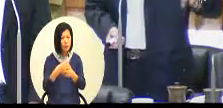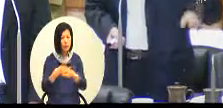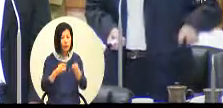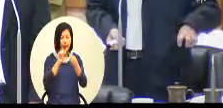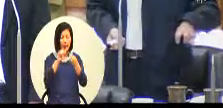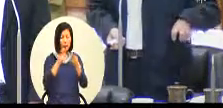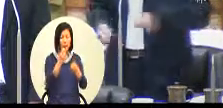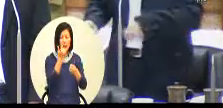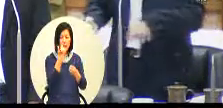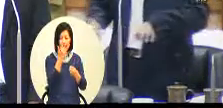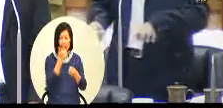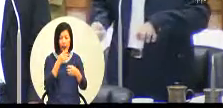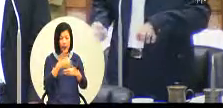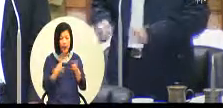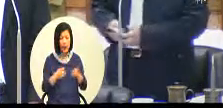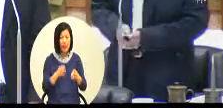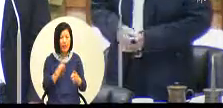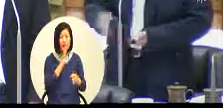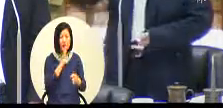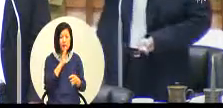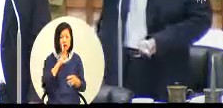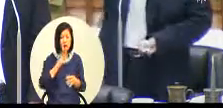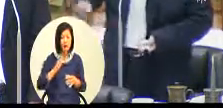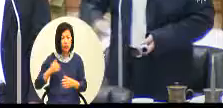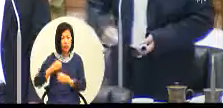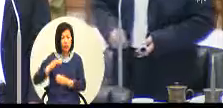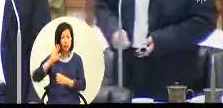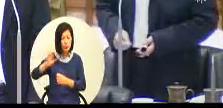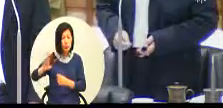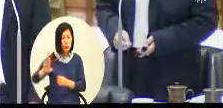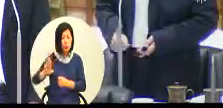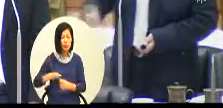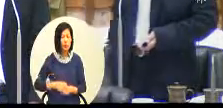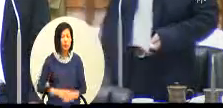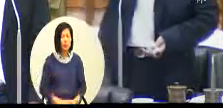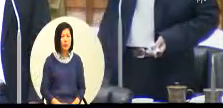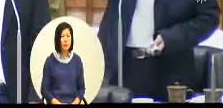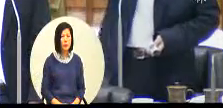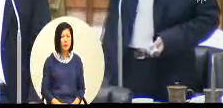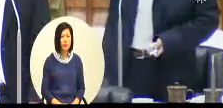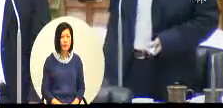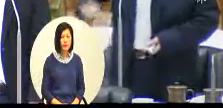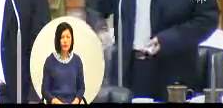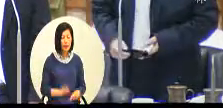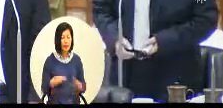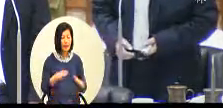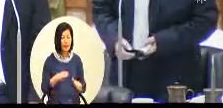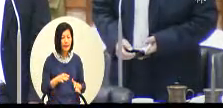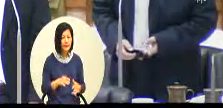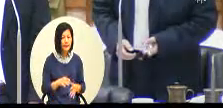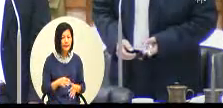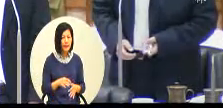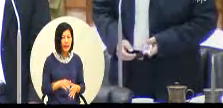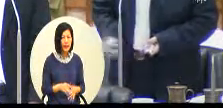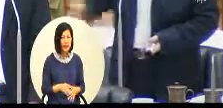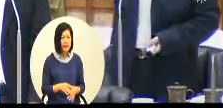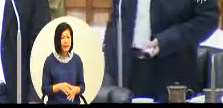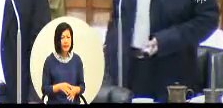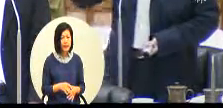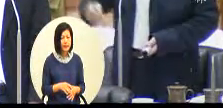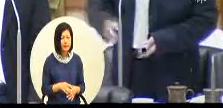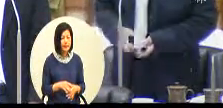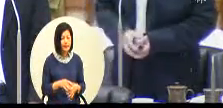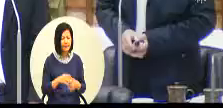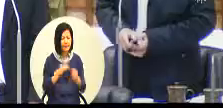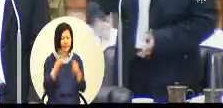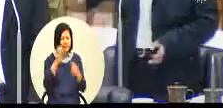是军方的土地，我们的钱，所以说在那个时候我们找到真的是蛮可怜的走过来，我们